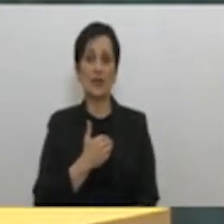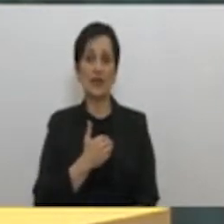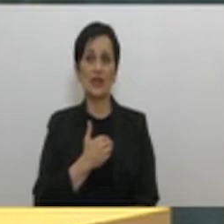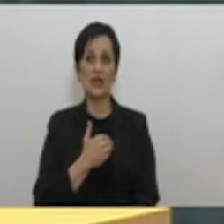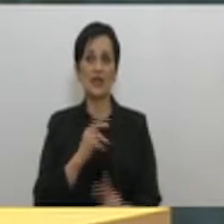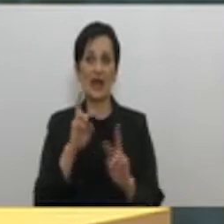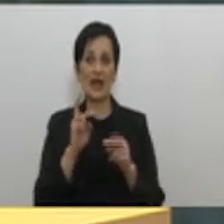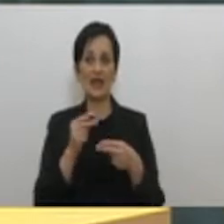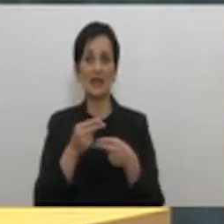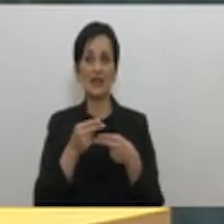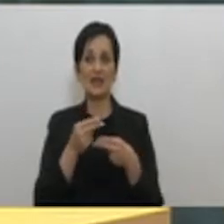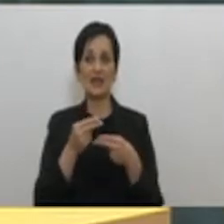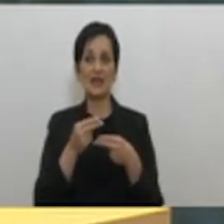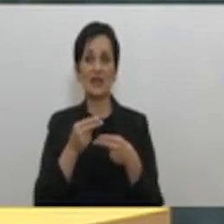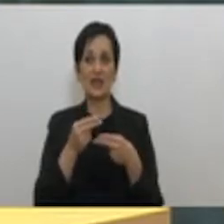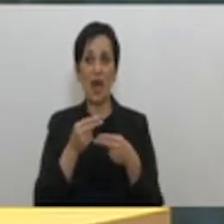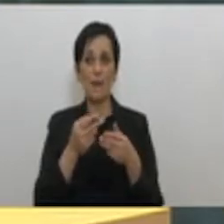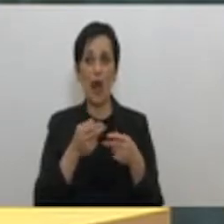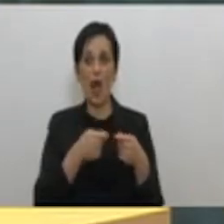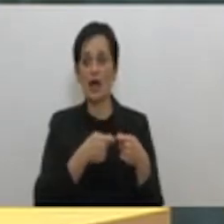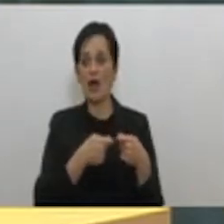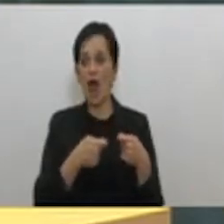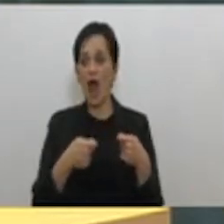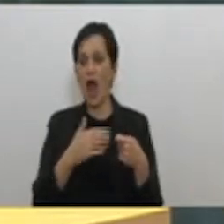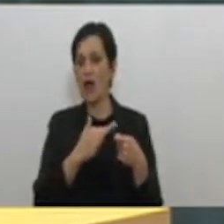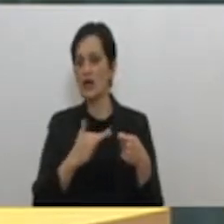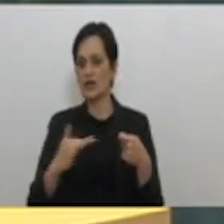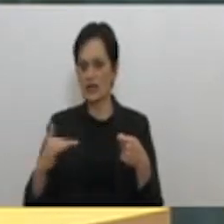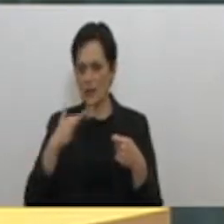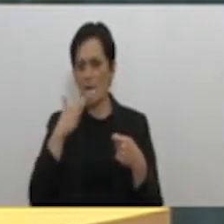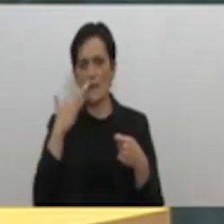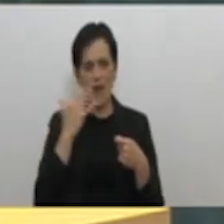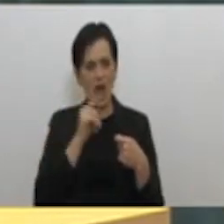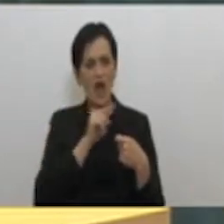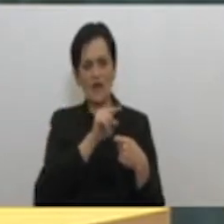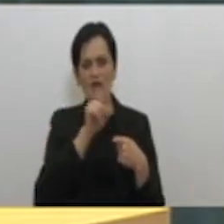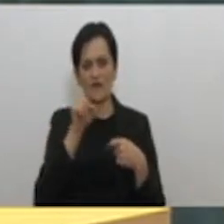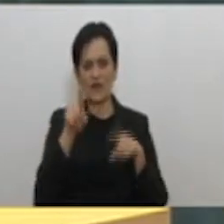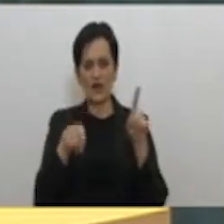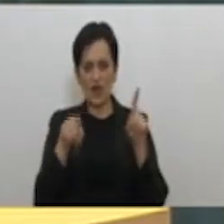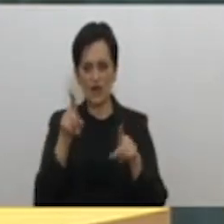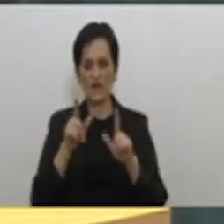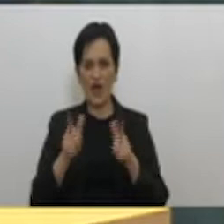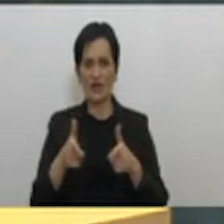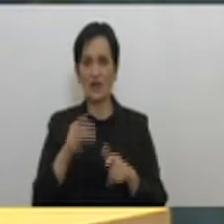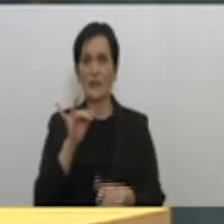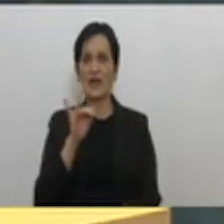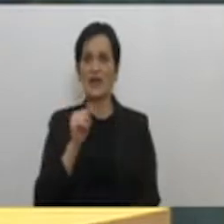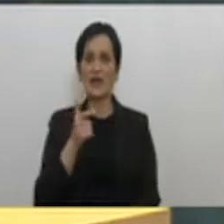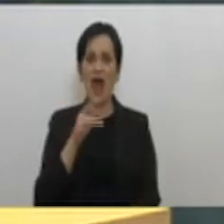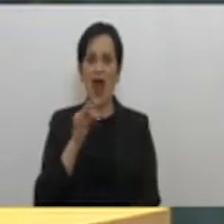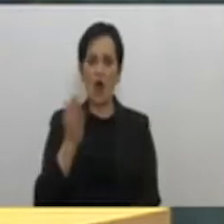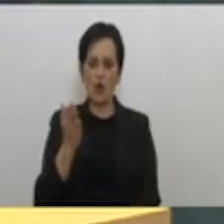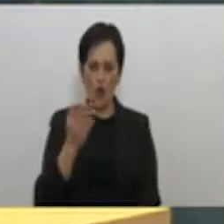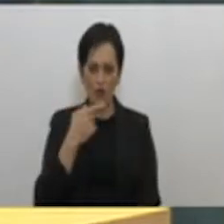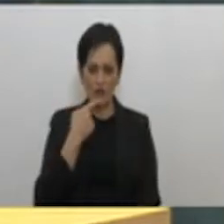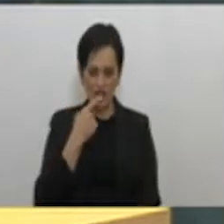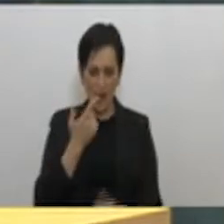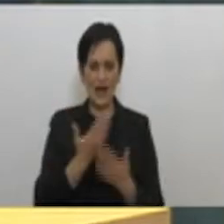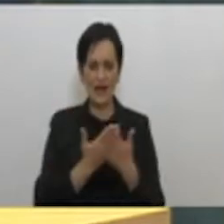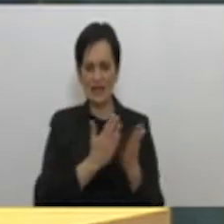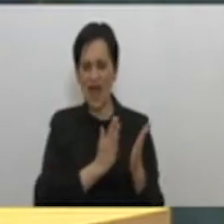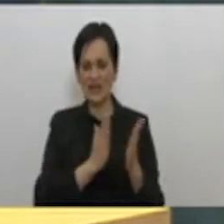თემა ძალიან გაგრძელდა ისე და ბევრ რაღაცებში ვეთანხმები ზოგადად, მაგალითად იაგომიკ რაღაც დასალაგებელია კიდე რაღაცები,